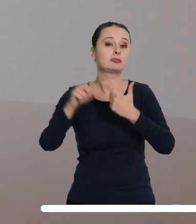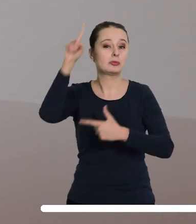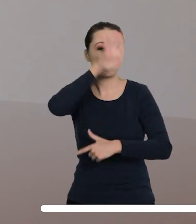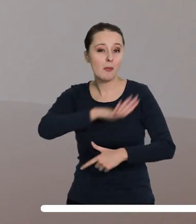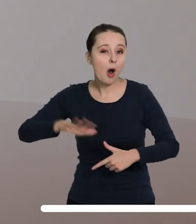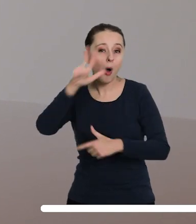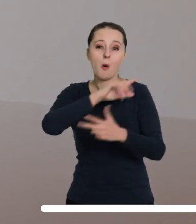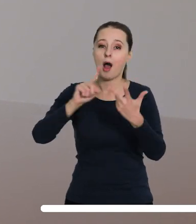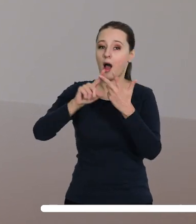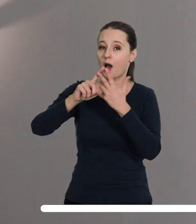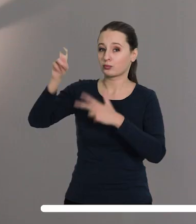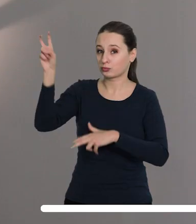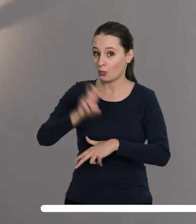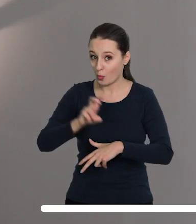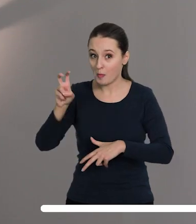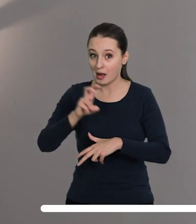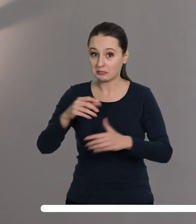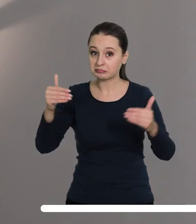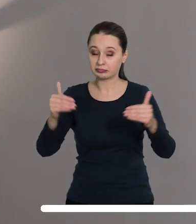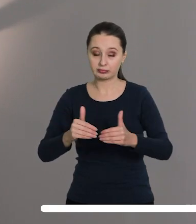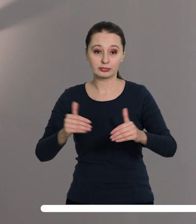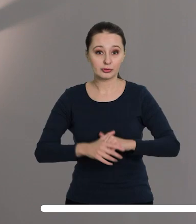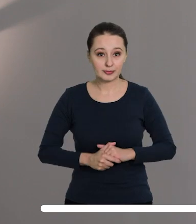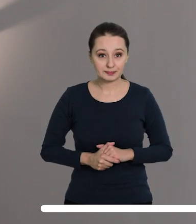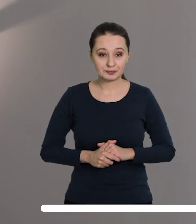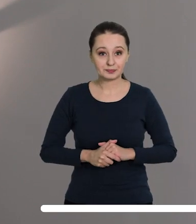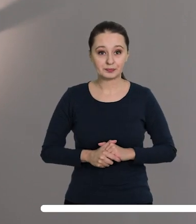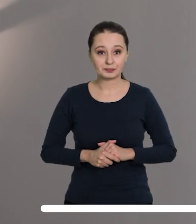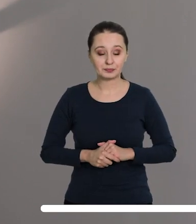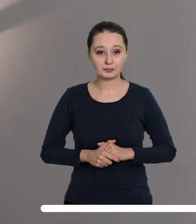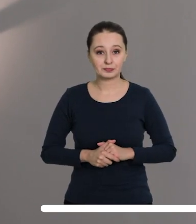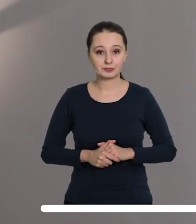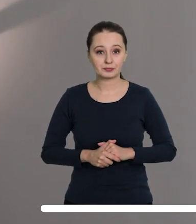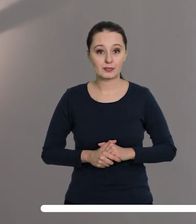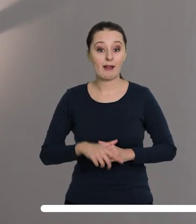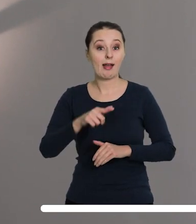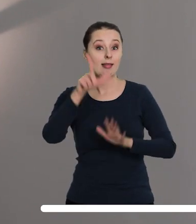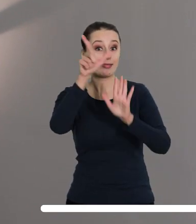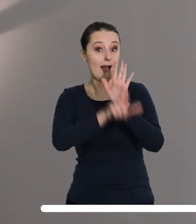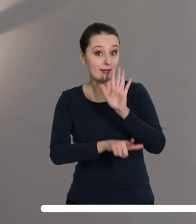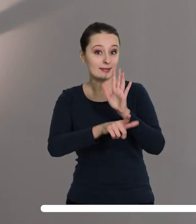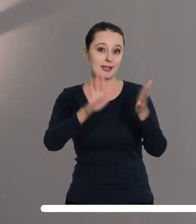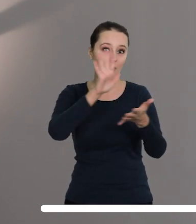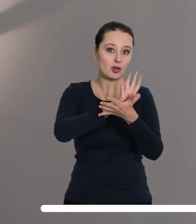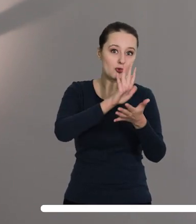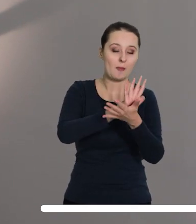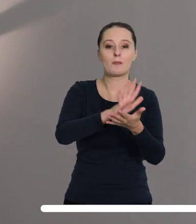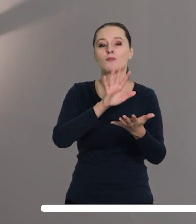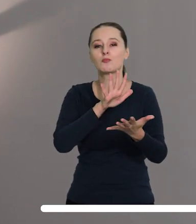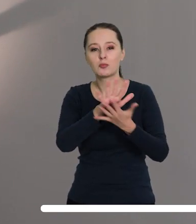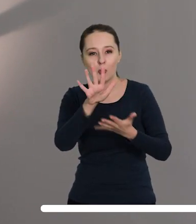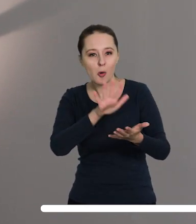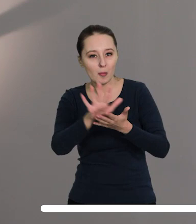nauki ścisłe i przyrodnicze, społeczne oraz humanistyczne. Tę bazę i czasopisma w niej